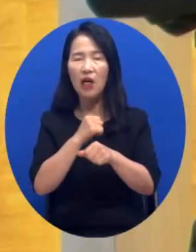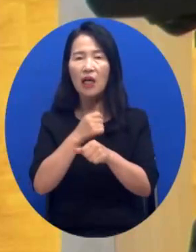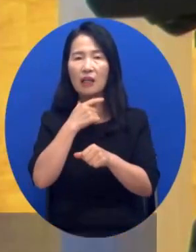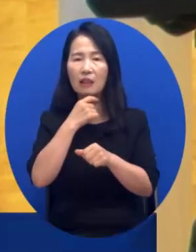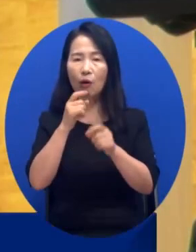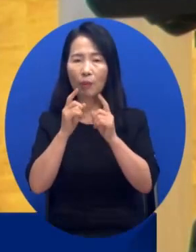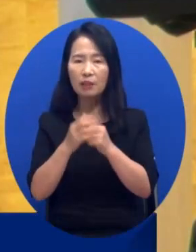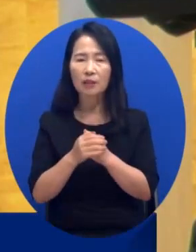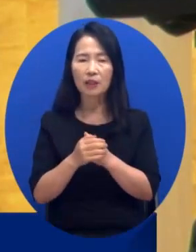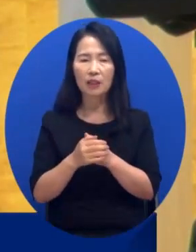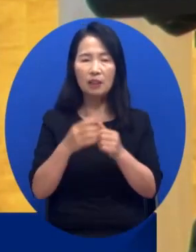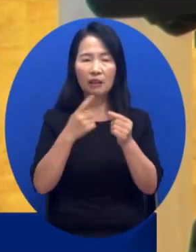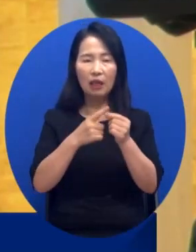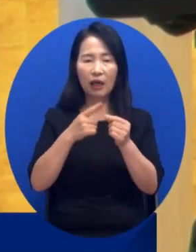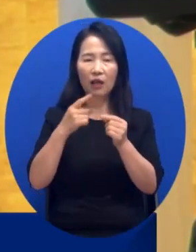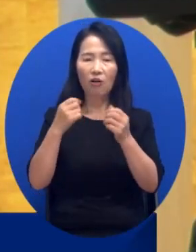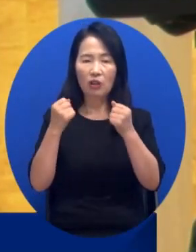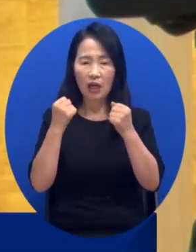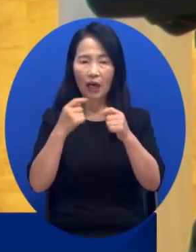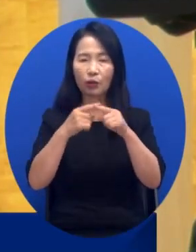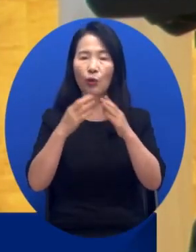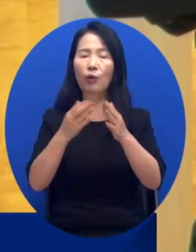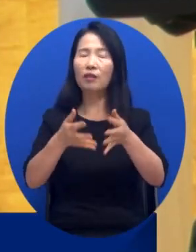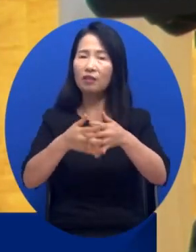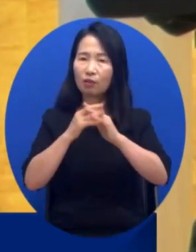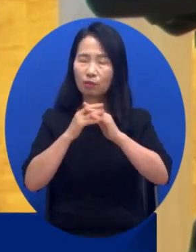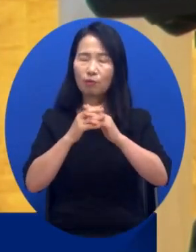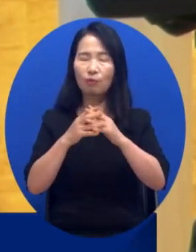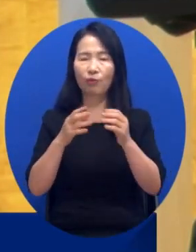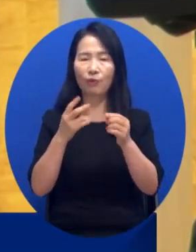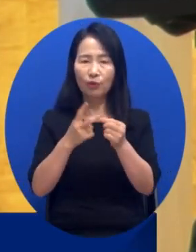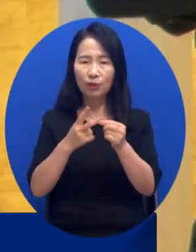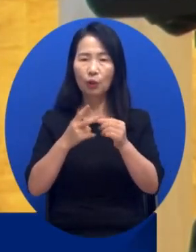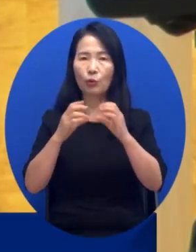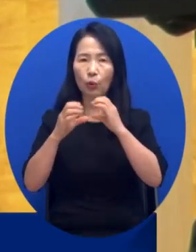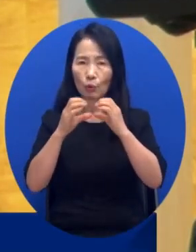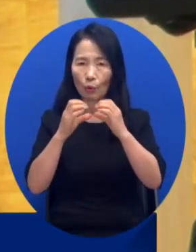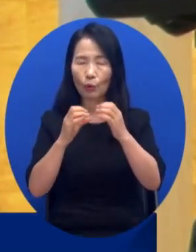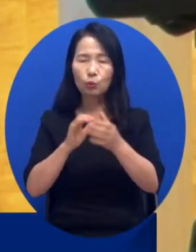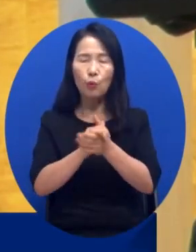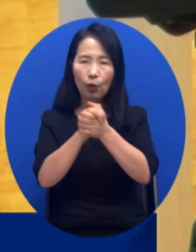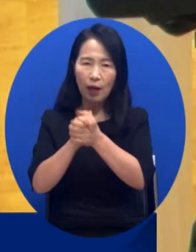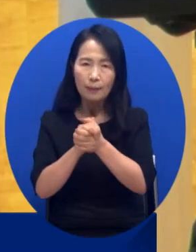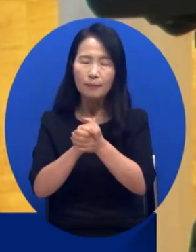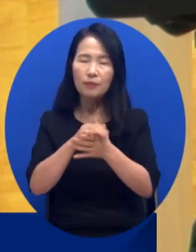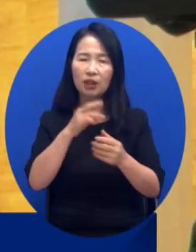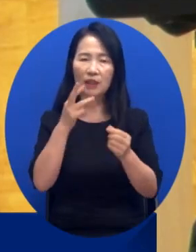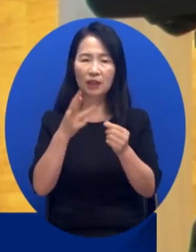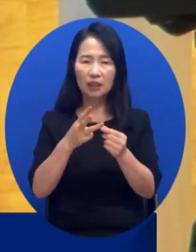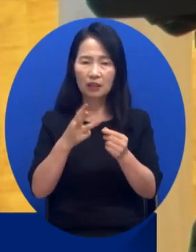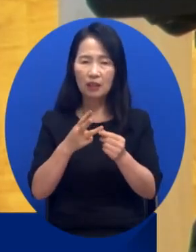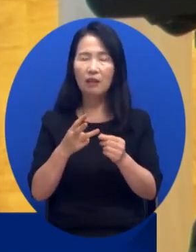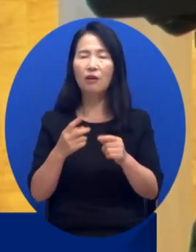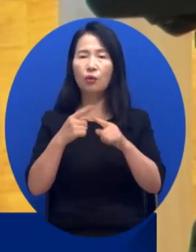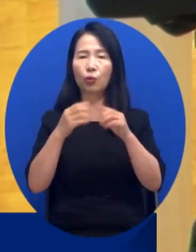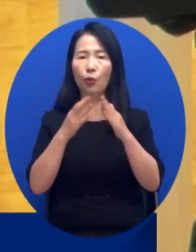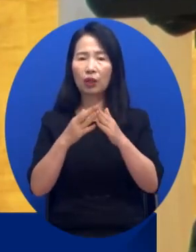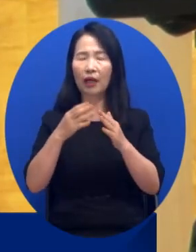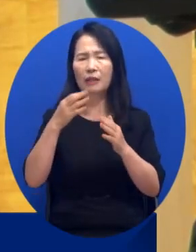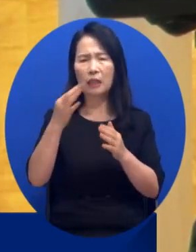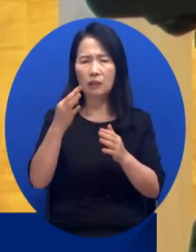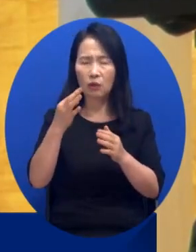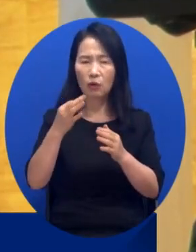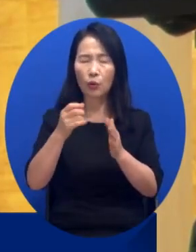첫째, 건강한 교회를 세우는 일. 둘째, 소통하고 통합하는 일. 그리고 셋째, 교단의 재정을